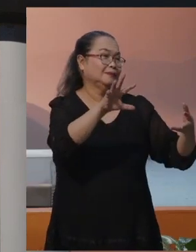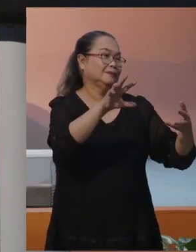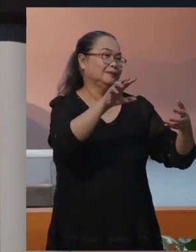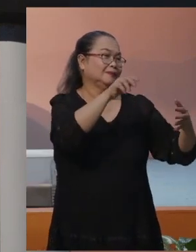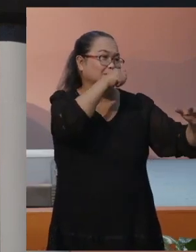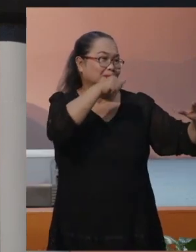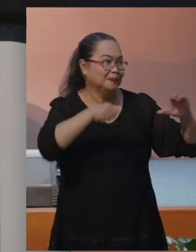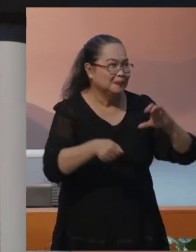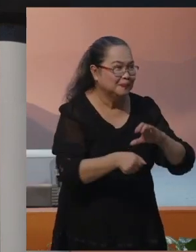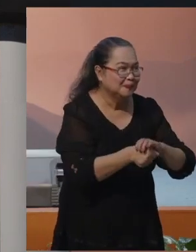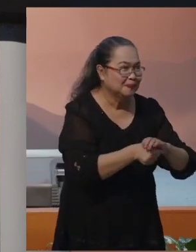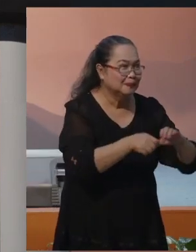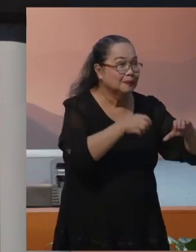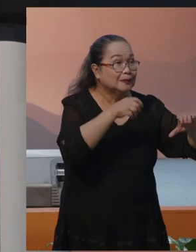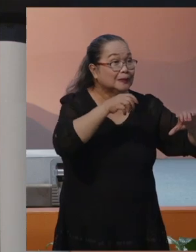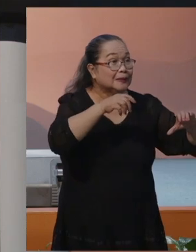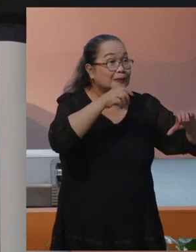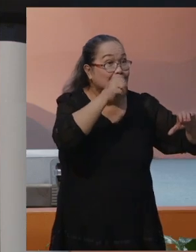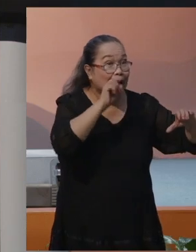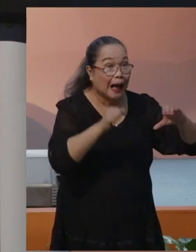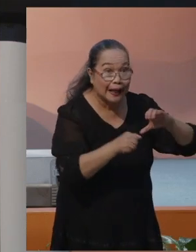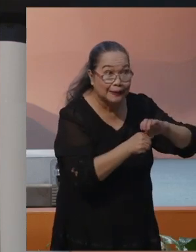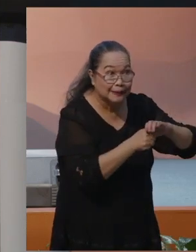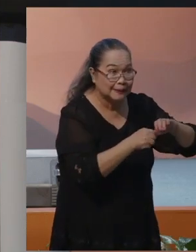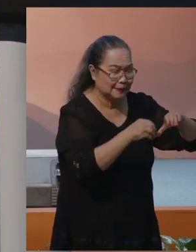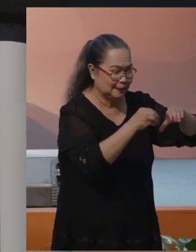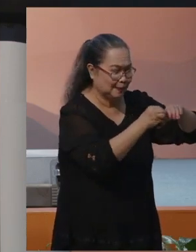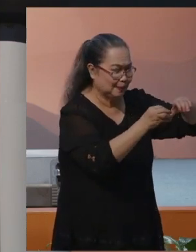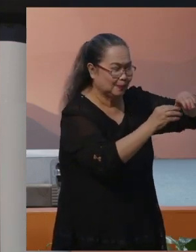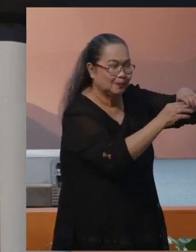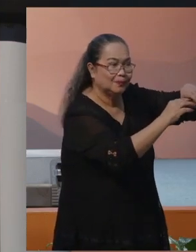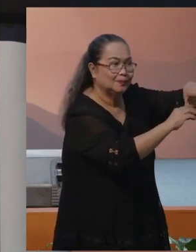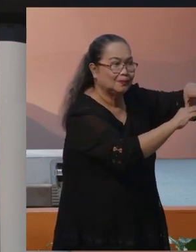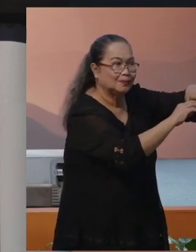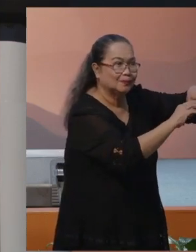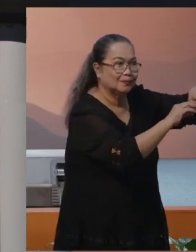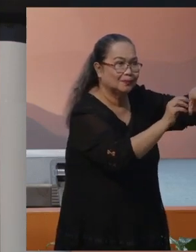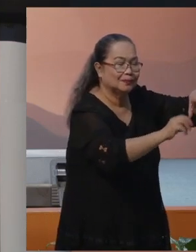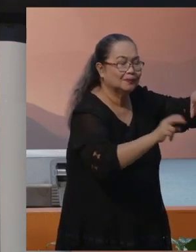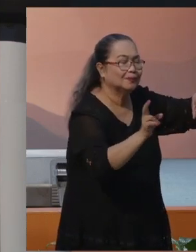isang kuweba sa Makeda na nasa katimugan ng Kanaan.